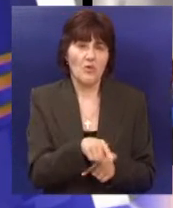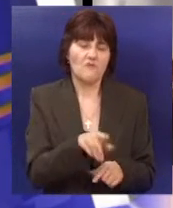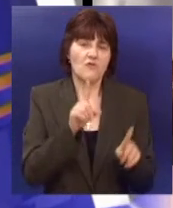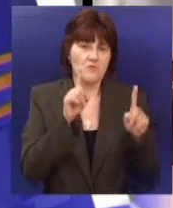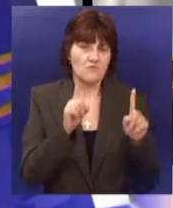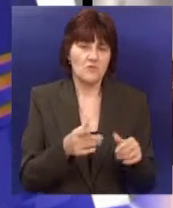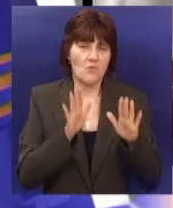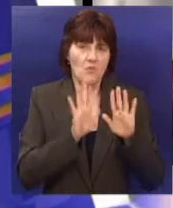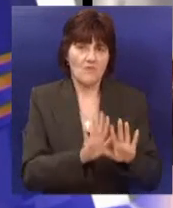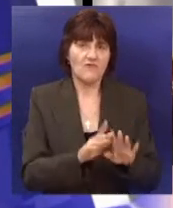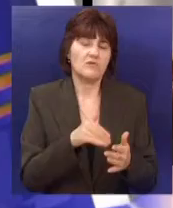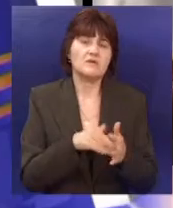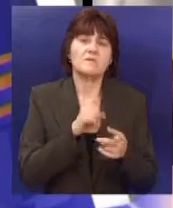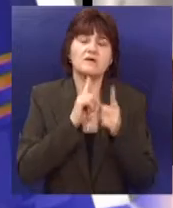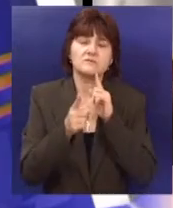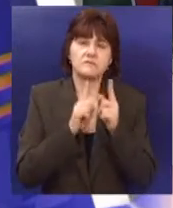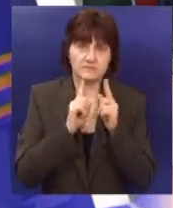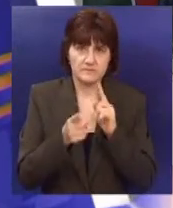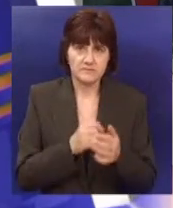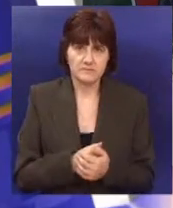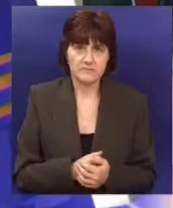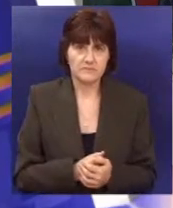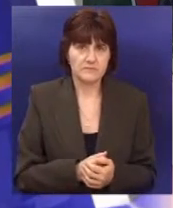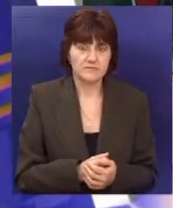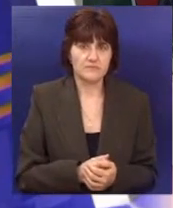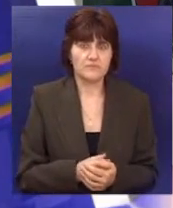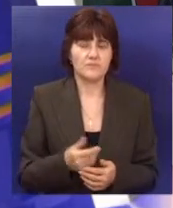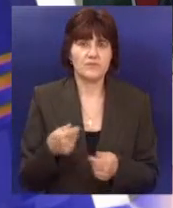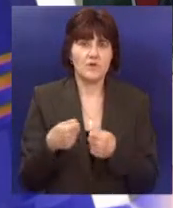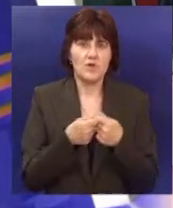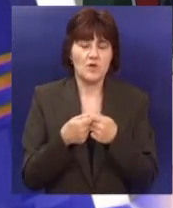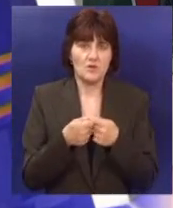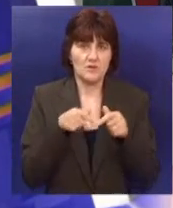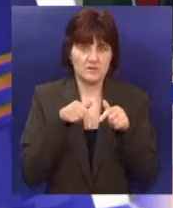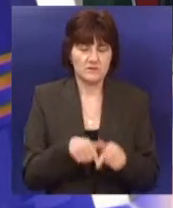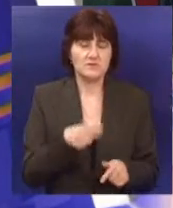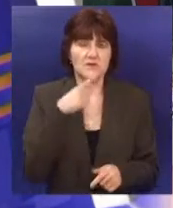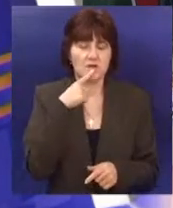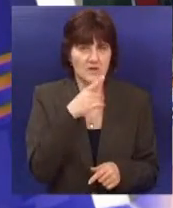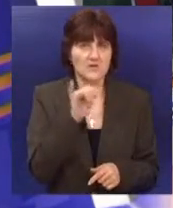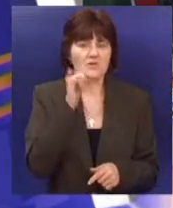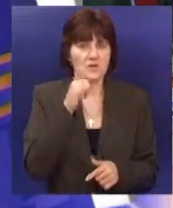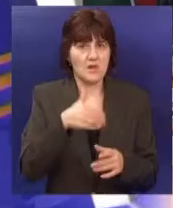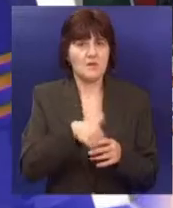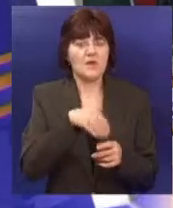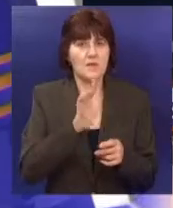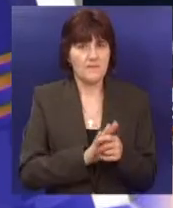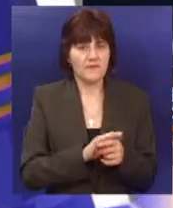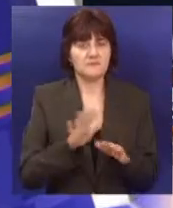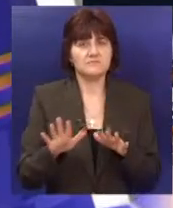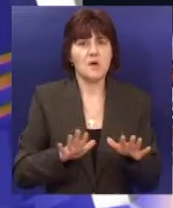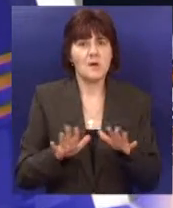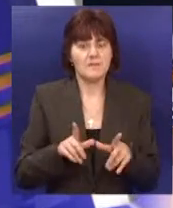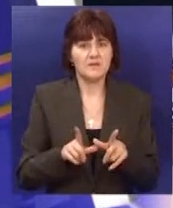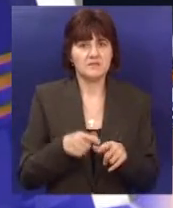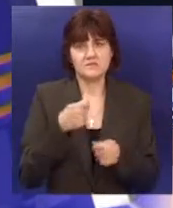protestovanje. Najvažnije je da to može se reši u nekom dijalogu. U međuvremenu, predstavnici organizacionog odbora protesta medijima su prosledili pismo koje